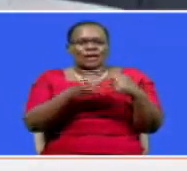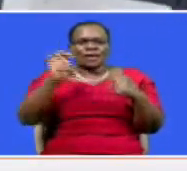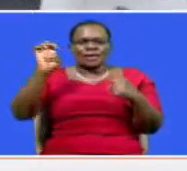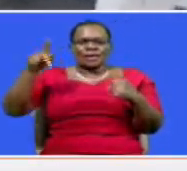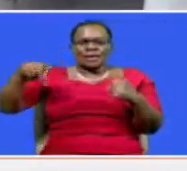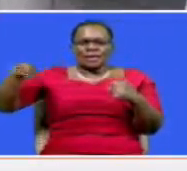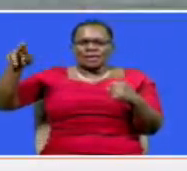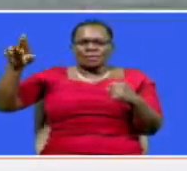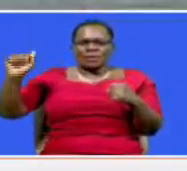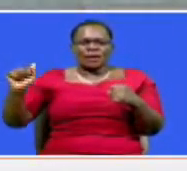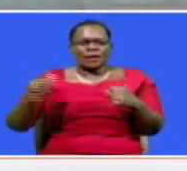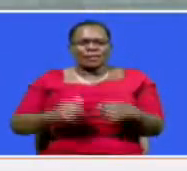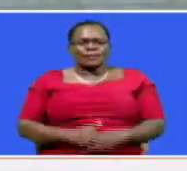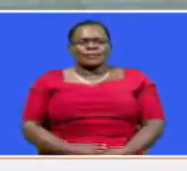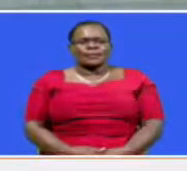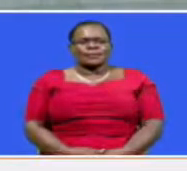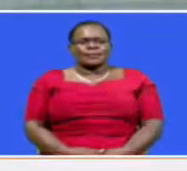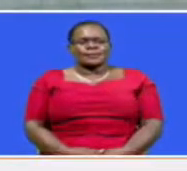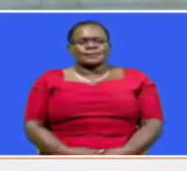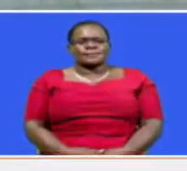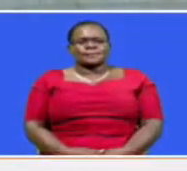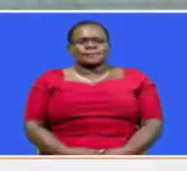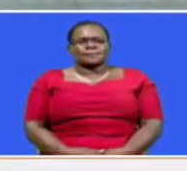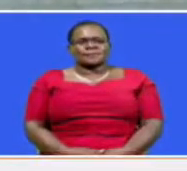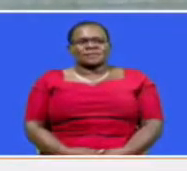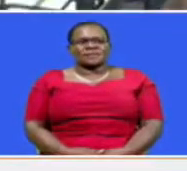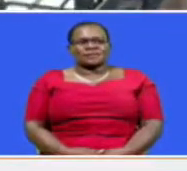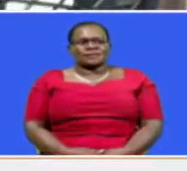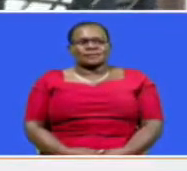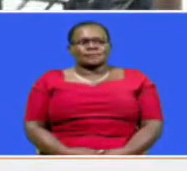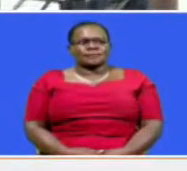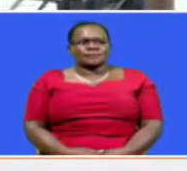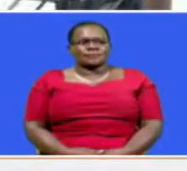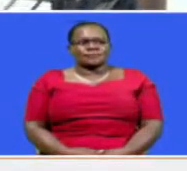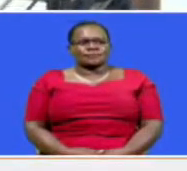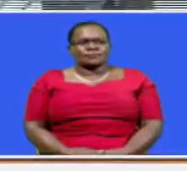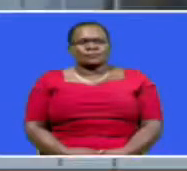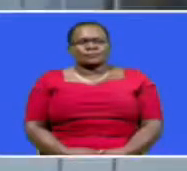EPRA. Husna Mohamed, KTN News, kaunti ya Nairobi.